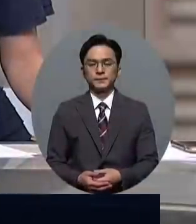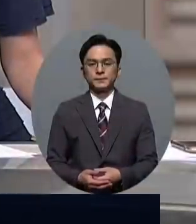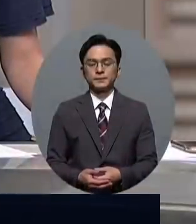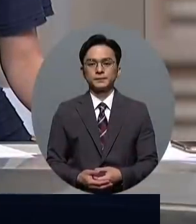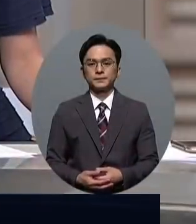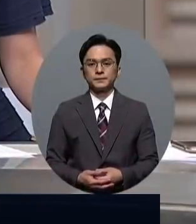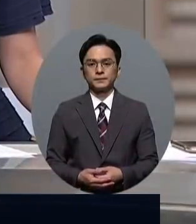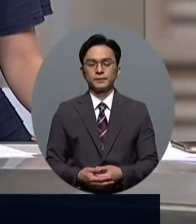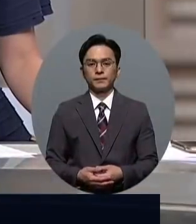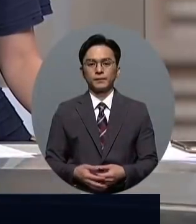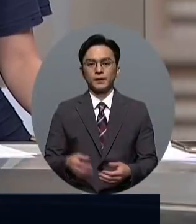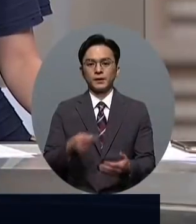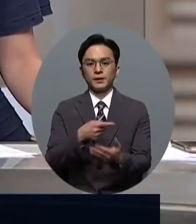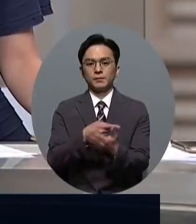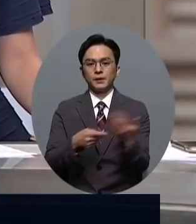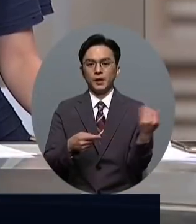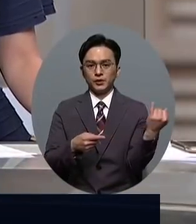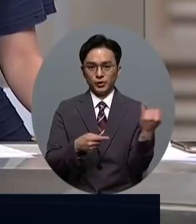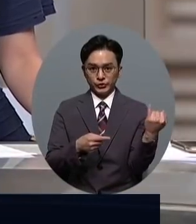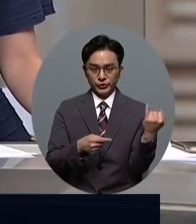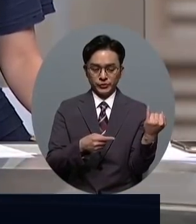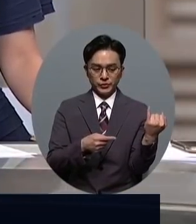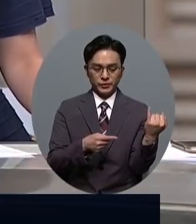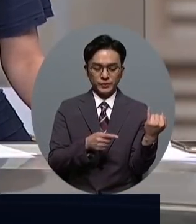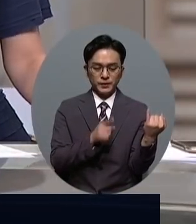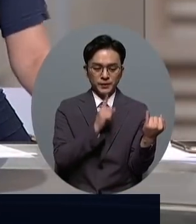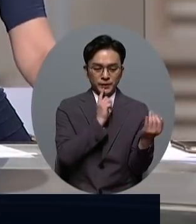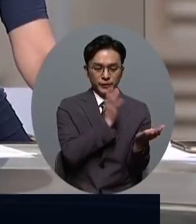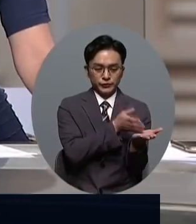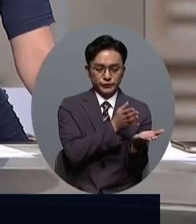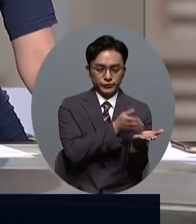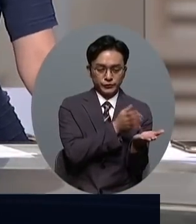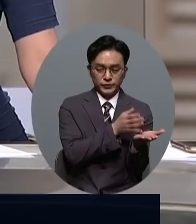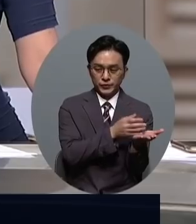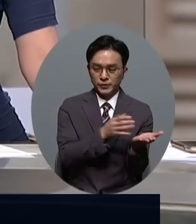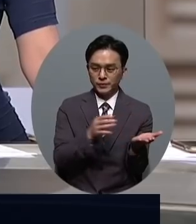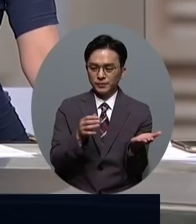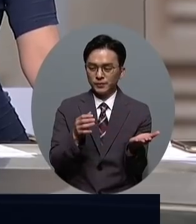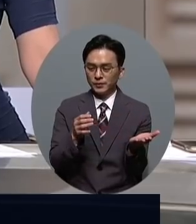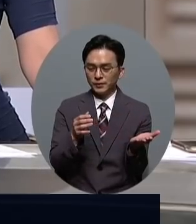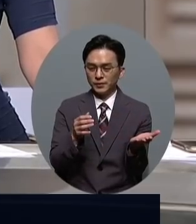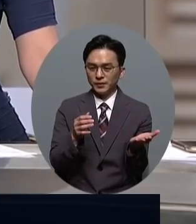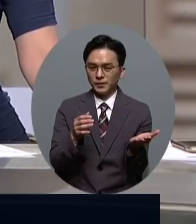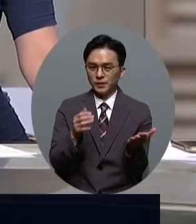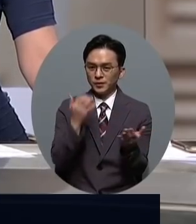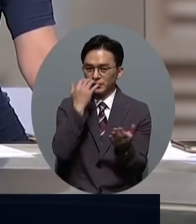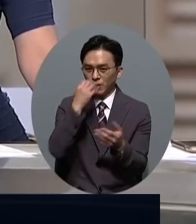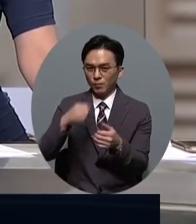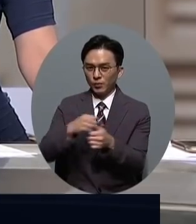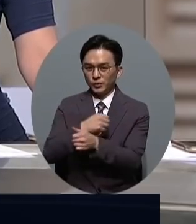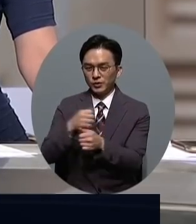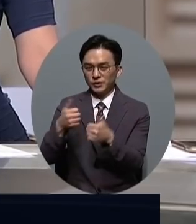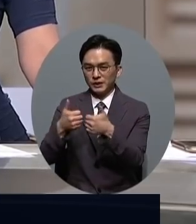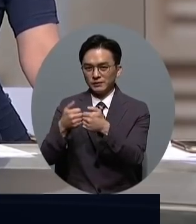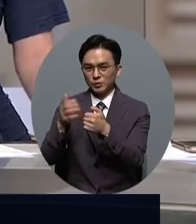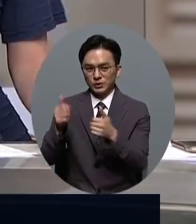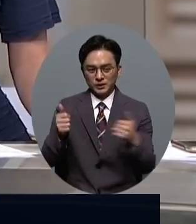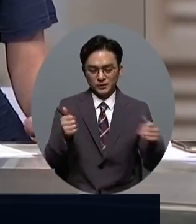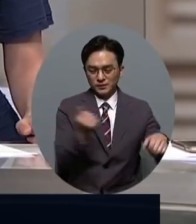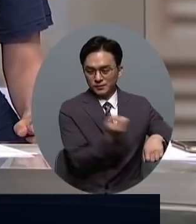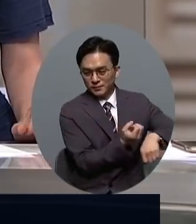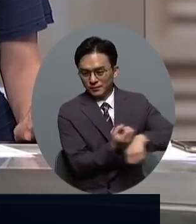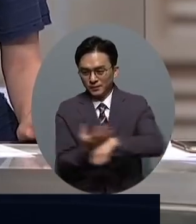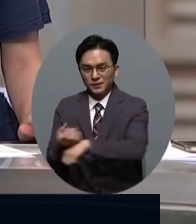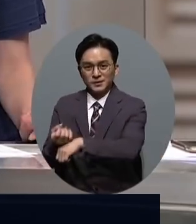네, 뭐 피해자의 입장을 대독한 것을 들어보셨는데 피해자는 예. 이제 박원순 전 시장이 떠났어도 그의 위력으로 괴롭다 이런 심정을